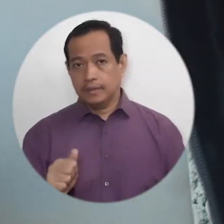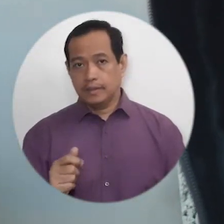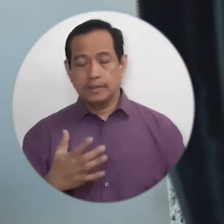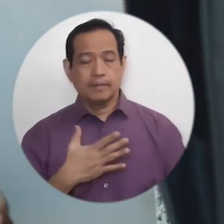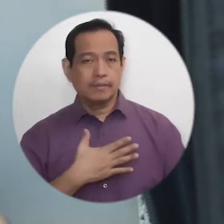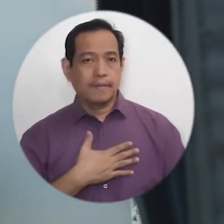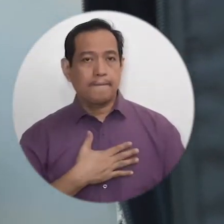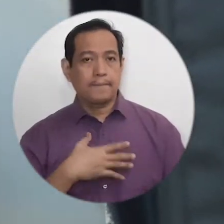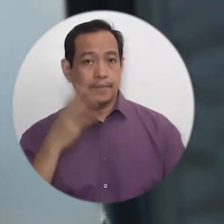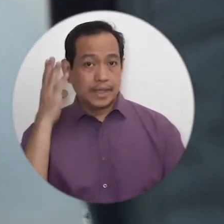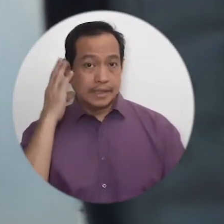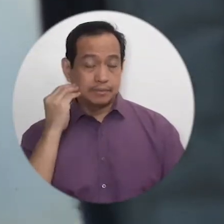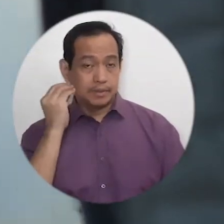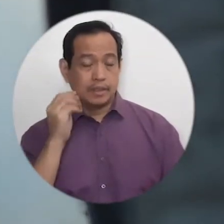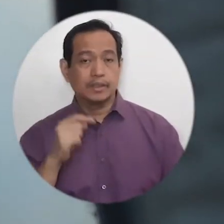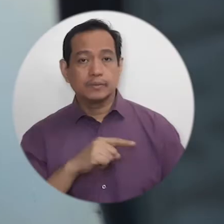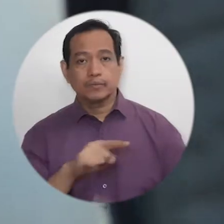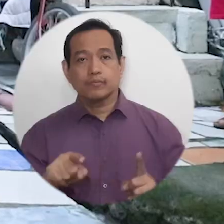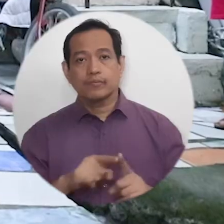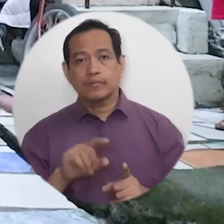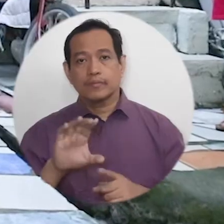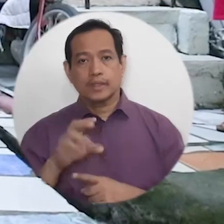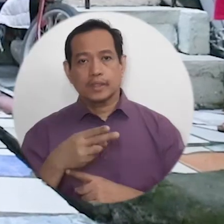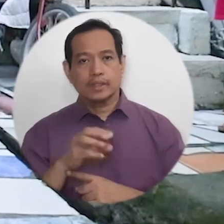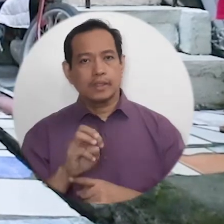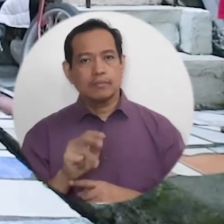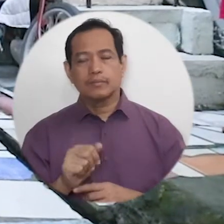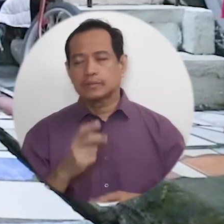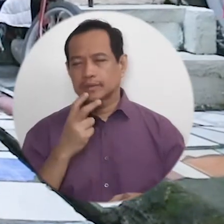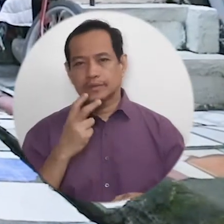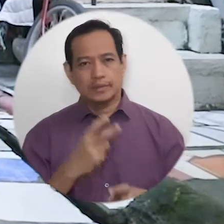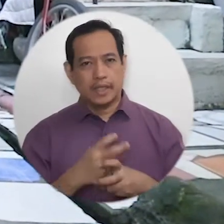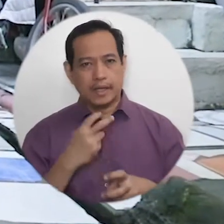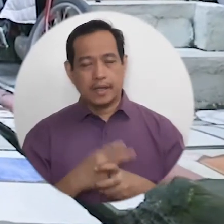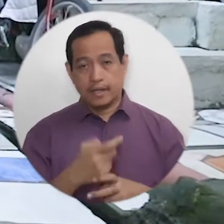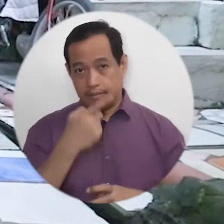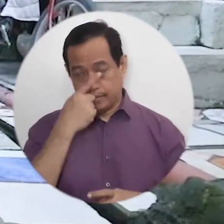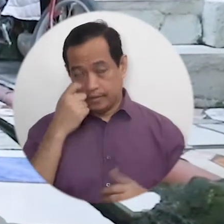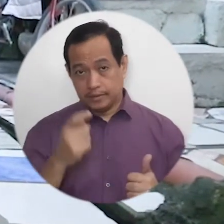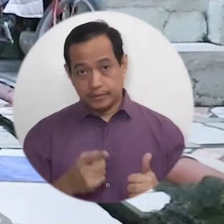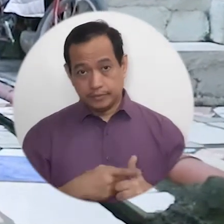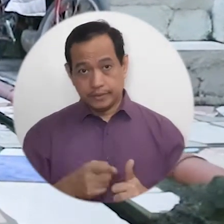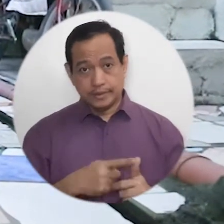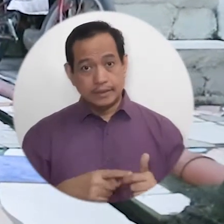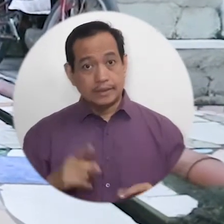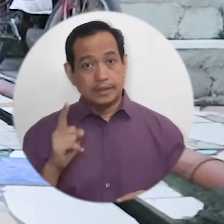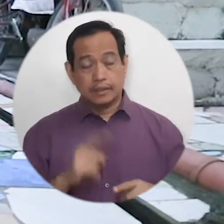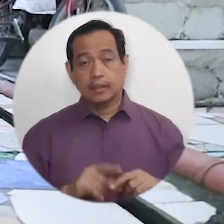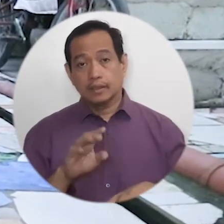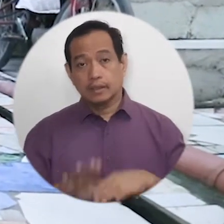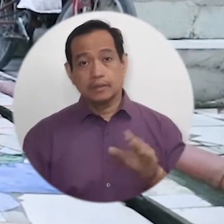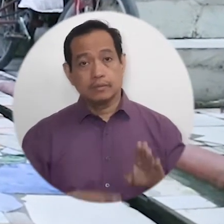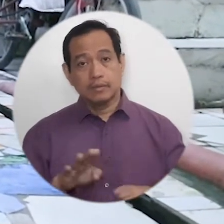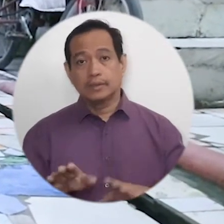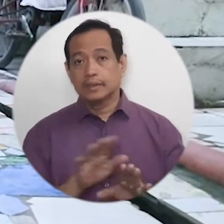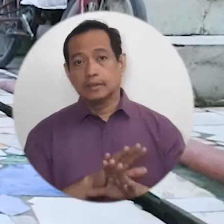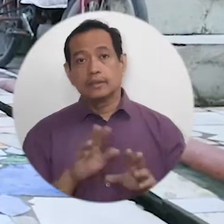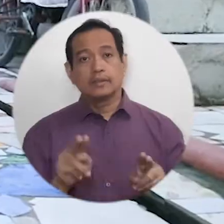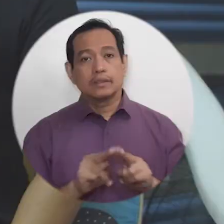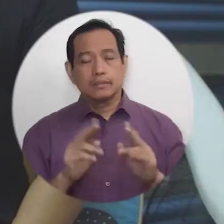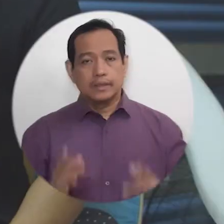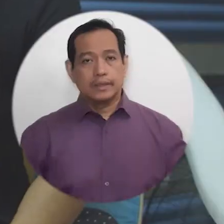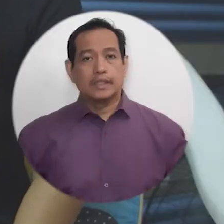pong experience nung nagkikimo siya, talagang napakahirap po. Kasi unang-una hindi po siya nakakalakad, hindi normal yung buhay